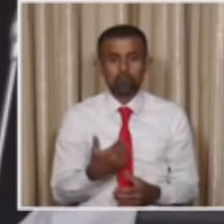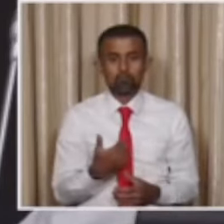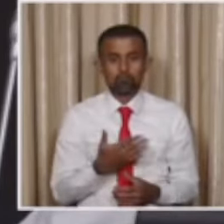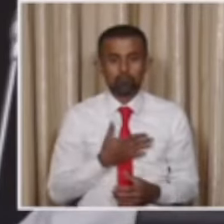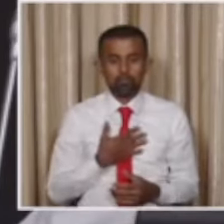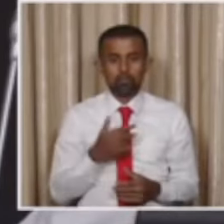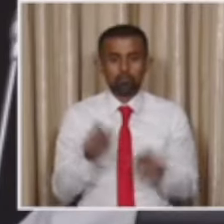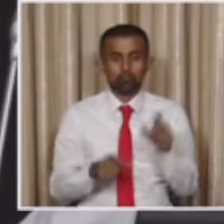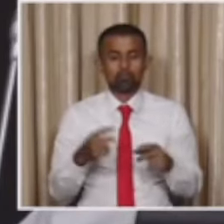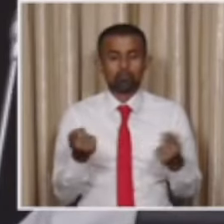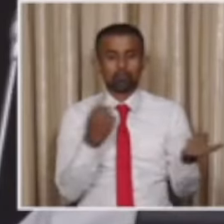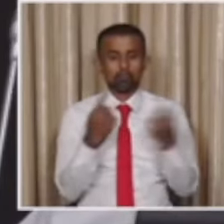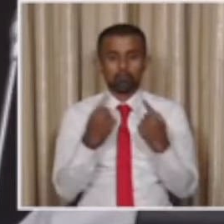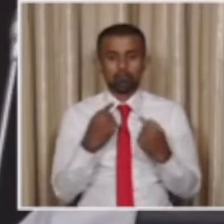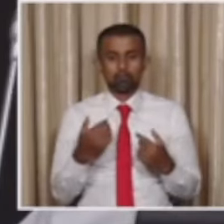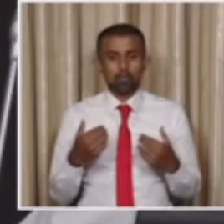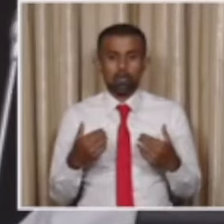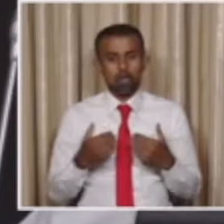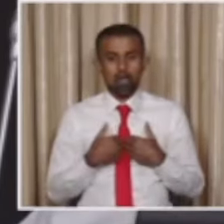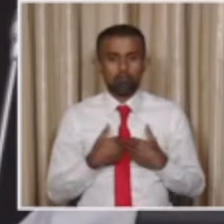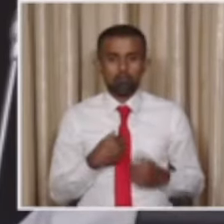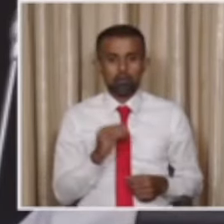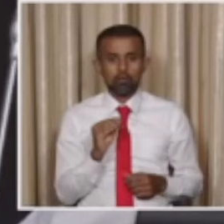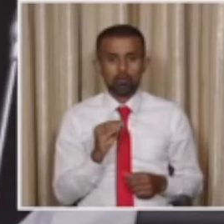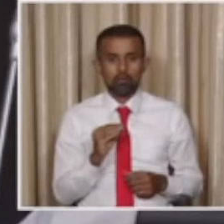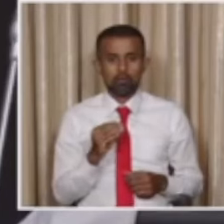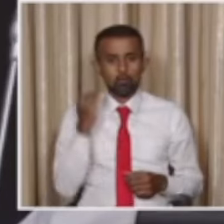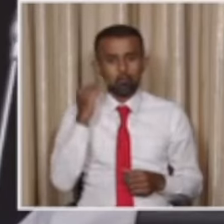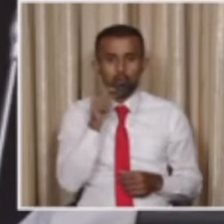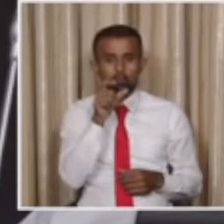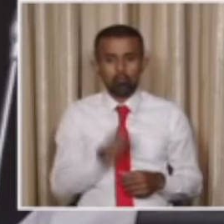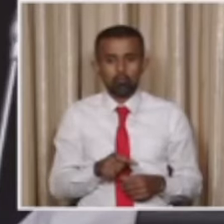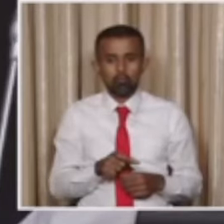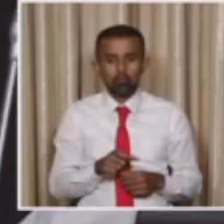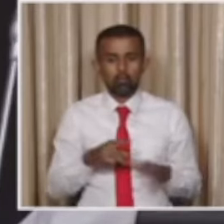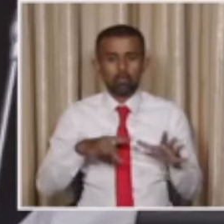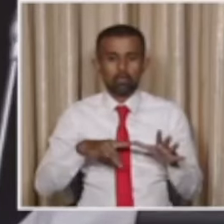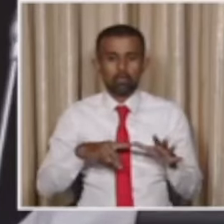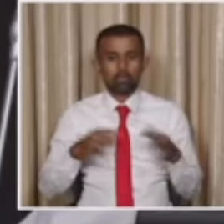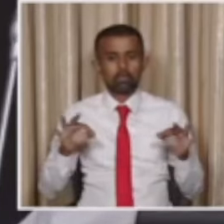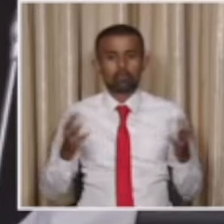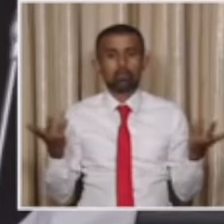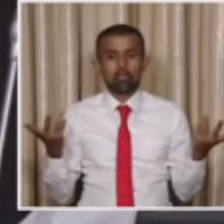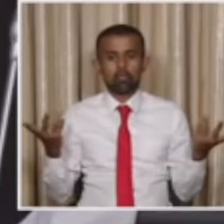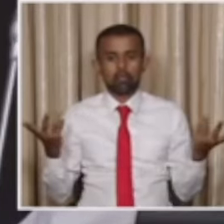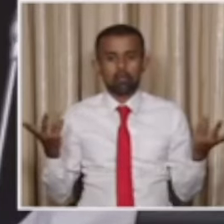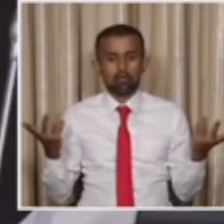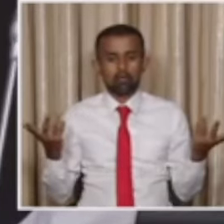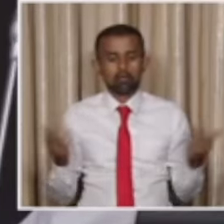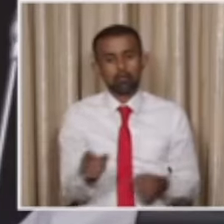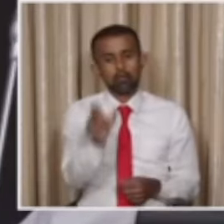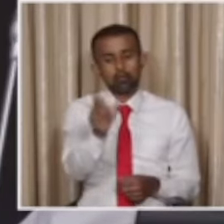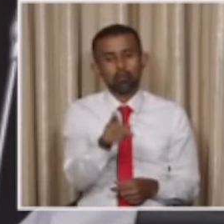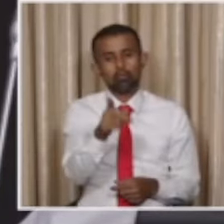මිනිස්සු. අපියෝග කෙරුවා නම්, සාමාන්‍ය මිනිහෙක් කෙරුවා නම් ඒ මිනිහට ඇප නැහැ. ඔබතුමාල මොනවද